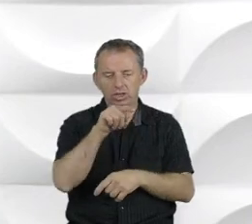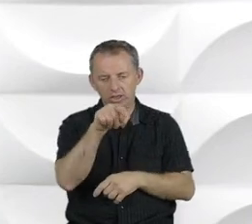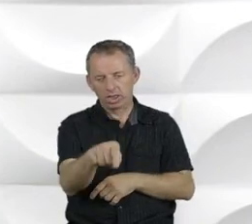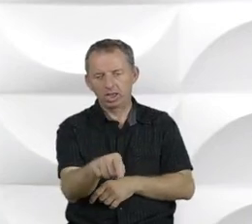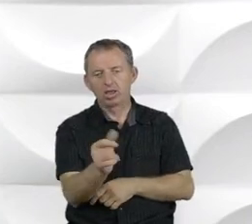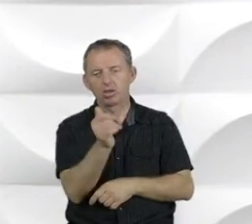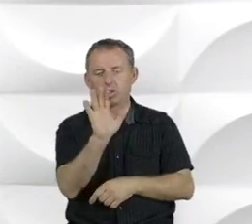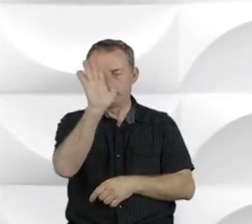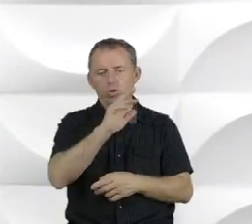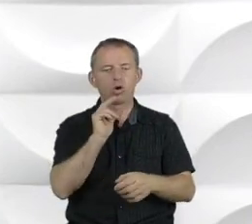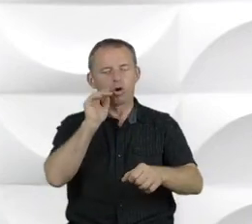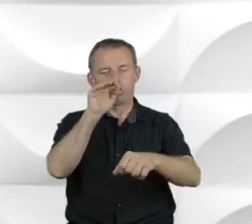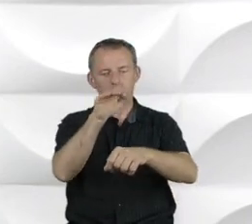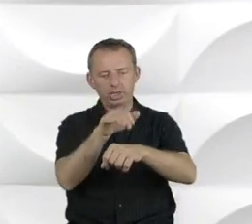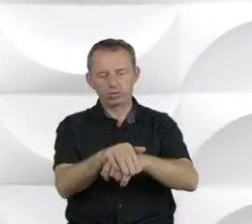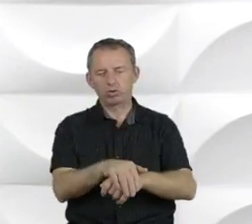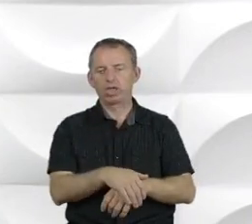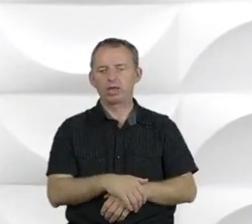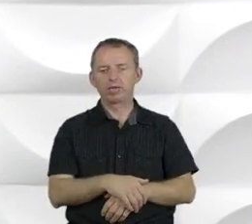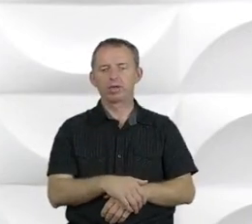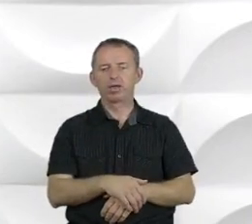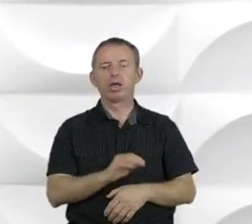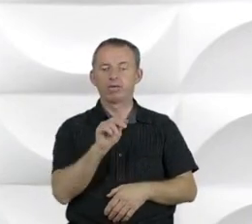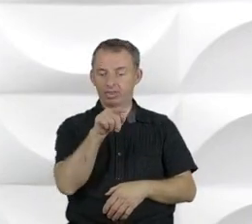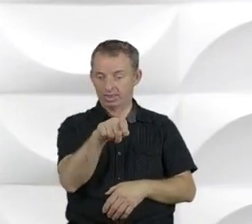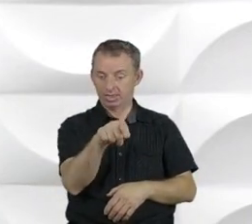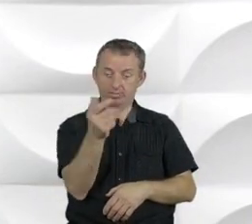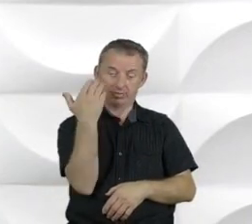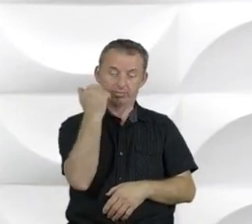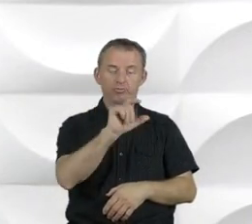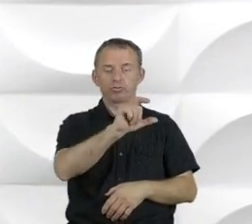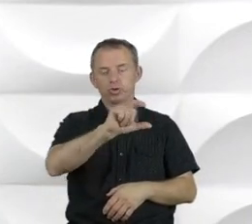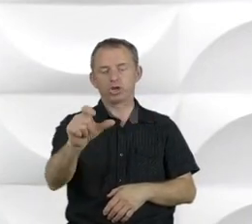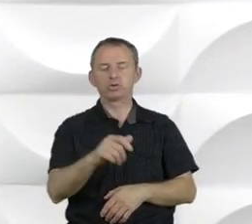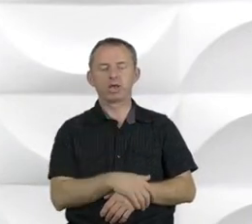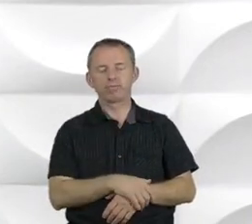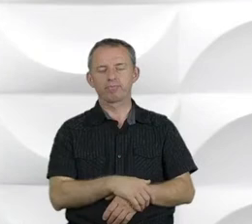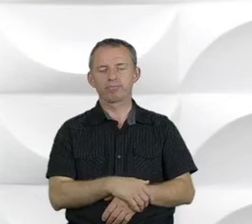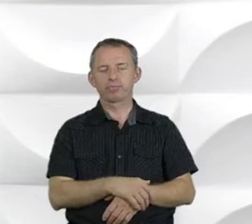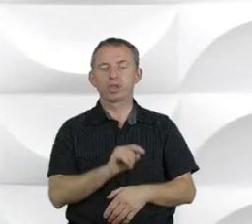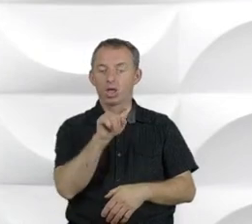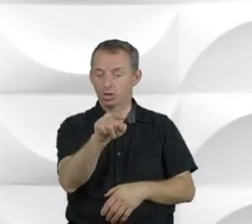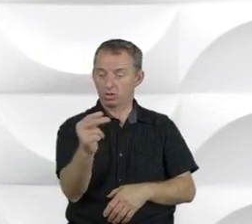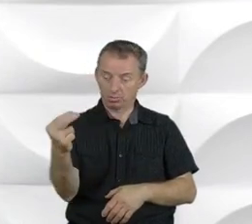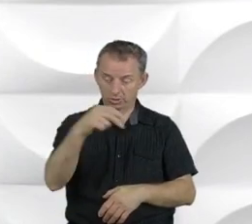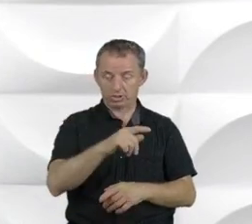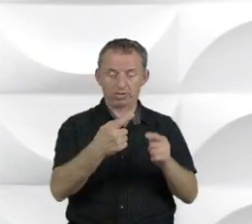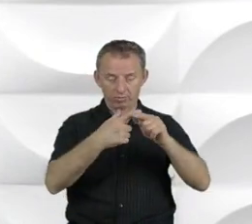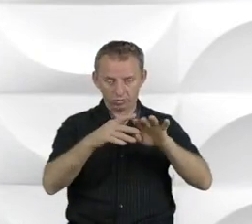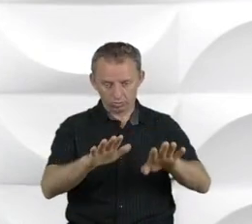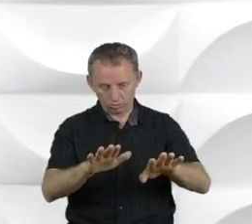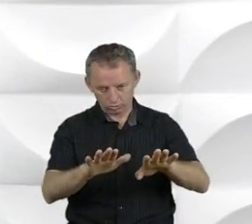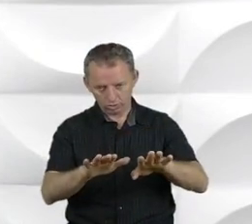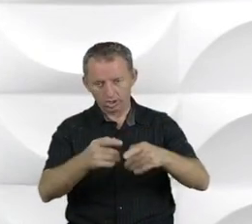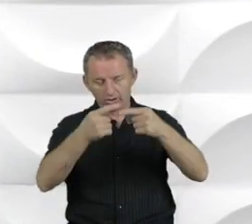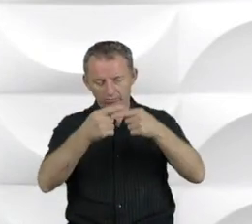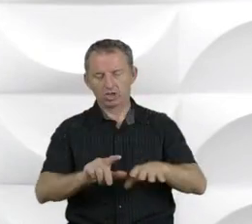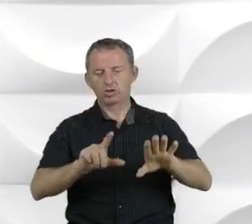Bóg obiecuje w takim czasie. Oto przyjdę wkrótce, wiersz